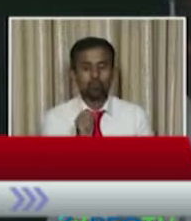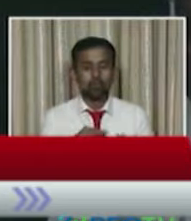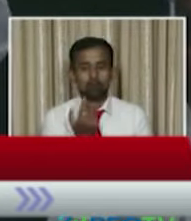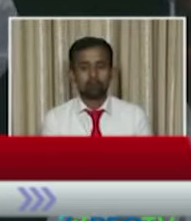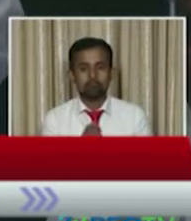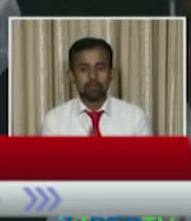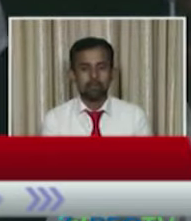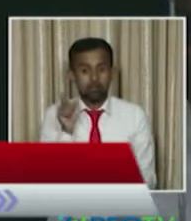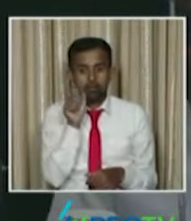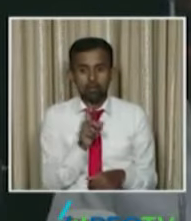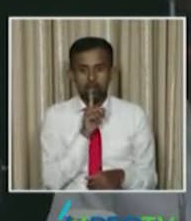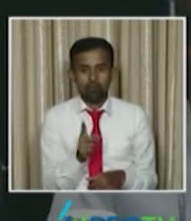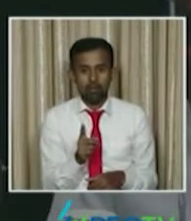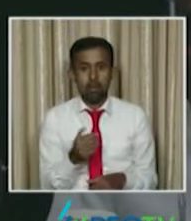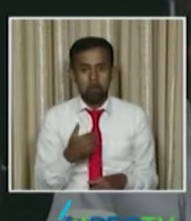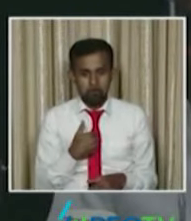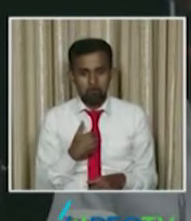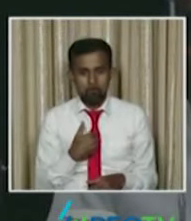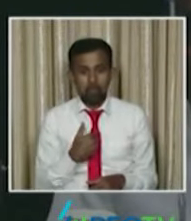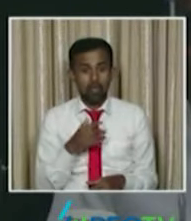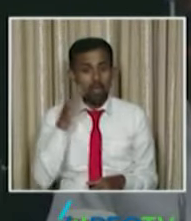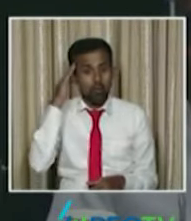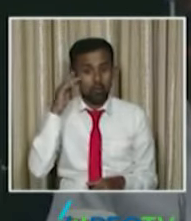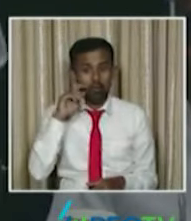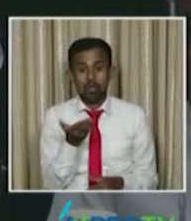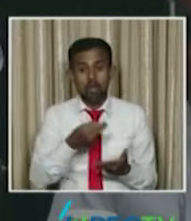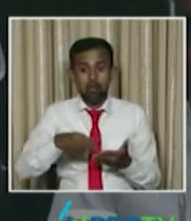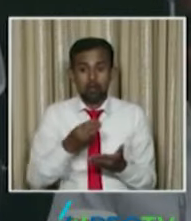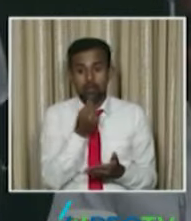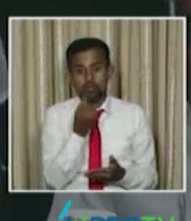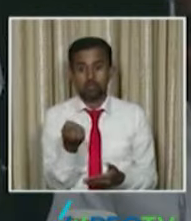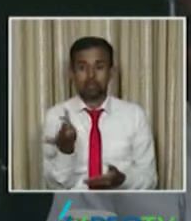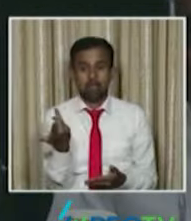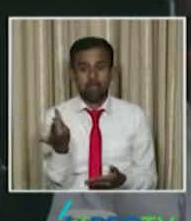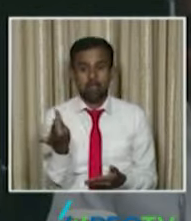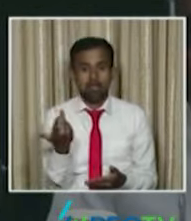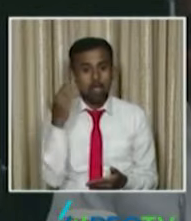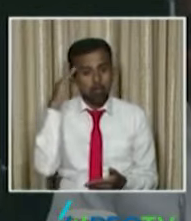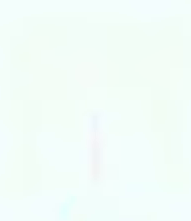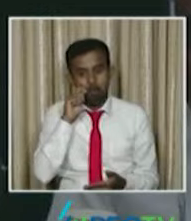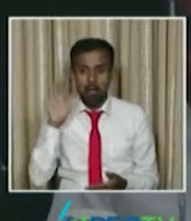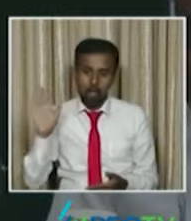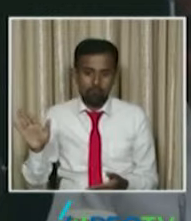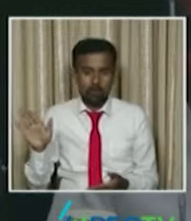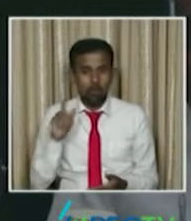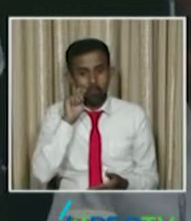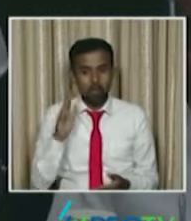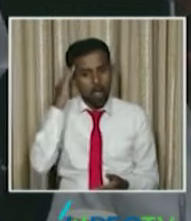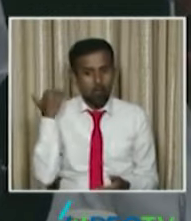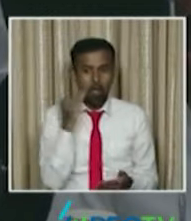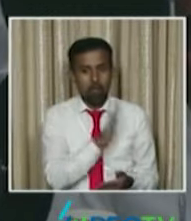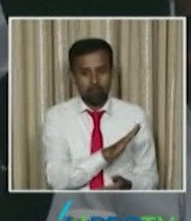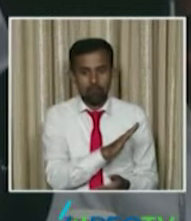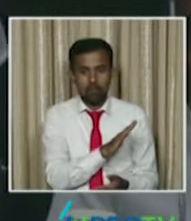කියන්න තියෙන්නේ කියලා. එතුමා කිව්වා මම්මනෝ පප්පනෝ ආපකන තුට්ටුනෝ කියලා. ඒවල ඇත්තට මම්ම නැත්තම් පප්පා හිටියා. පප්පා නැත්තම් මම්ම